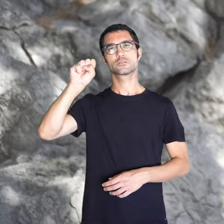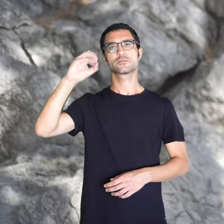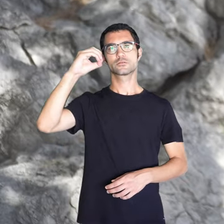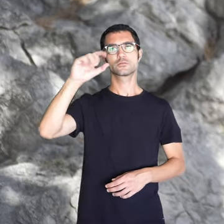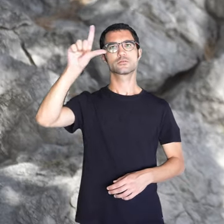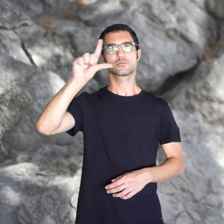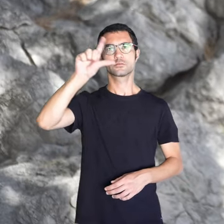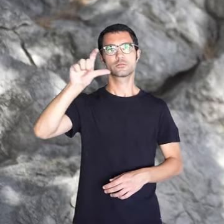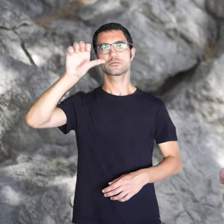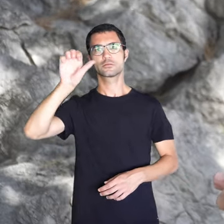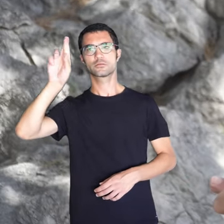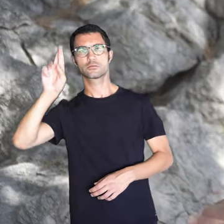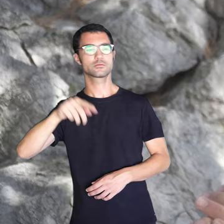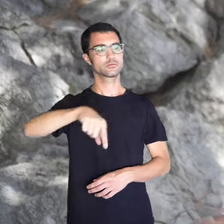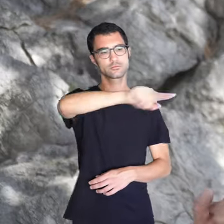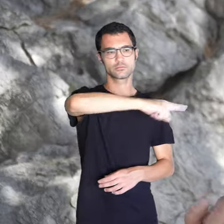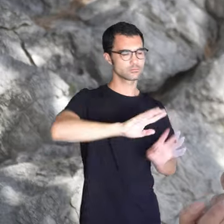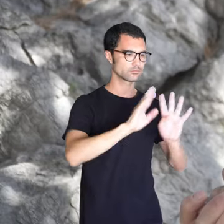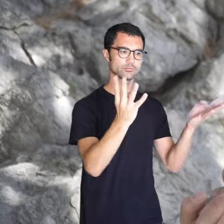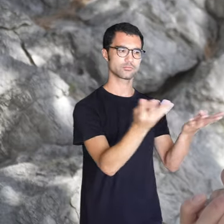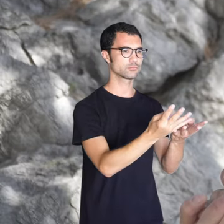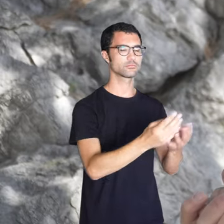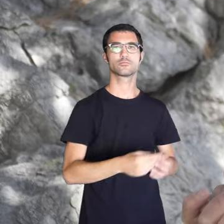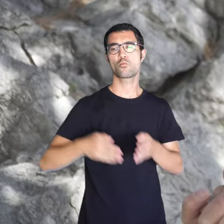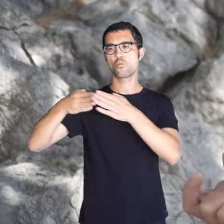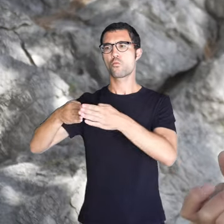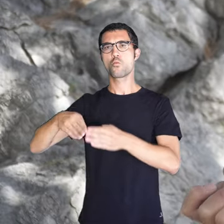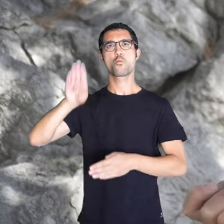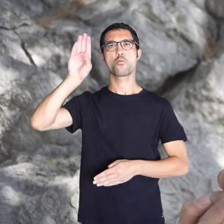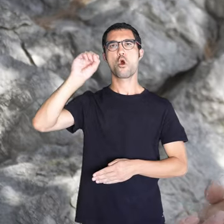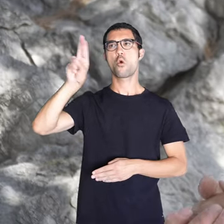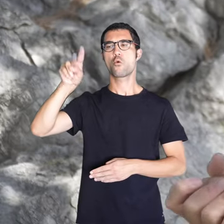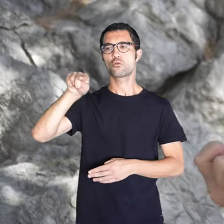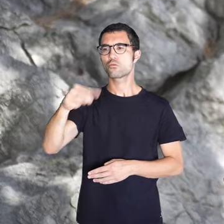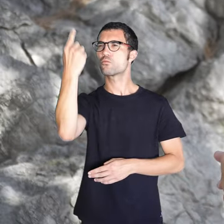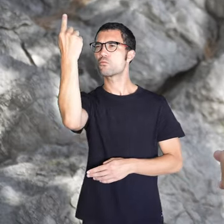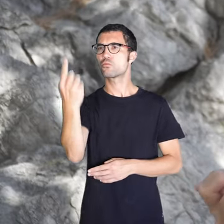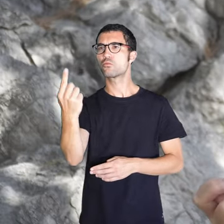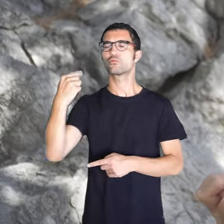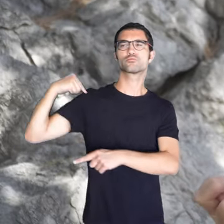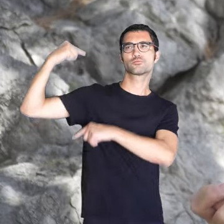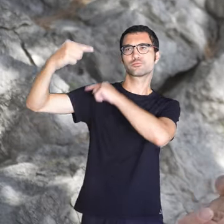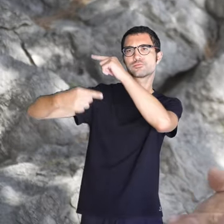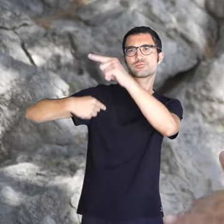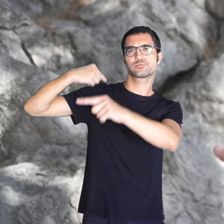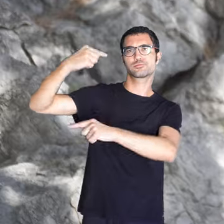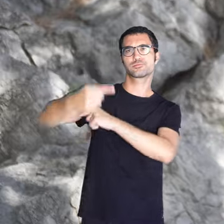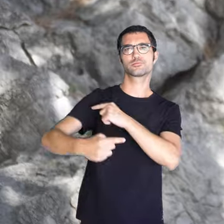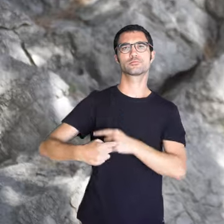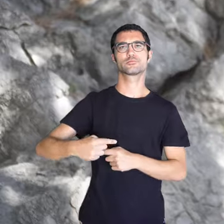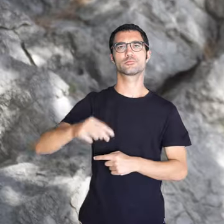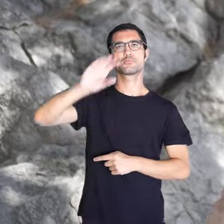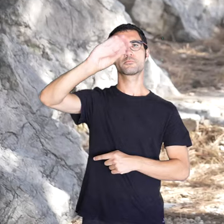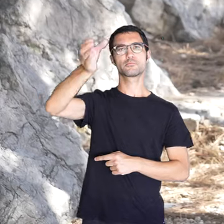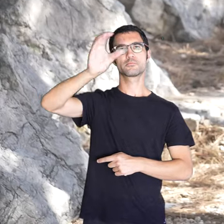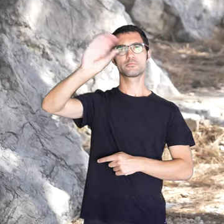i un, sí, tot de Sóller. I les barques de bou igual. Un descendent de... un que és Mounès,